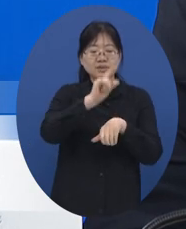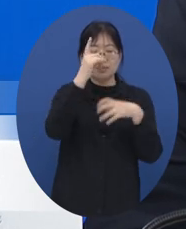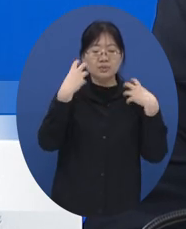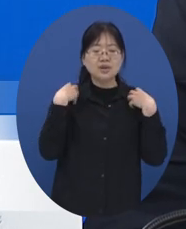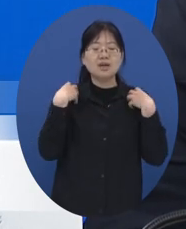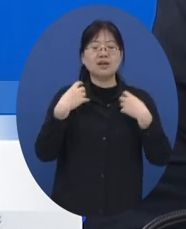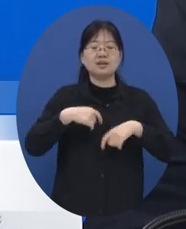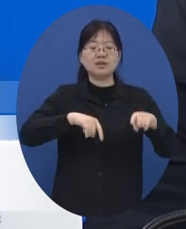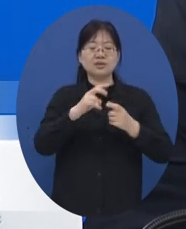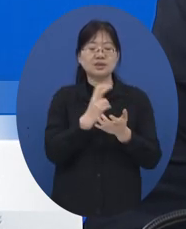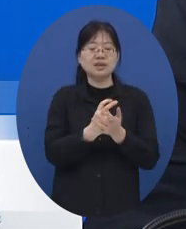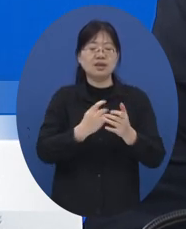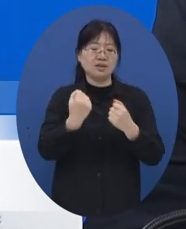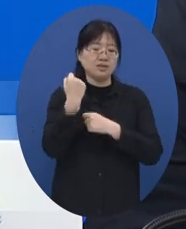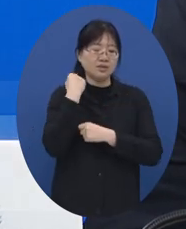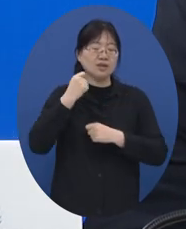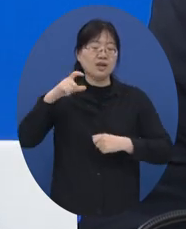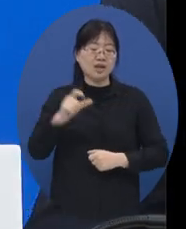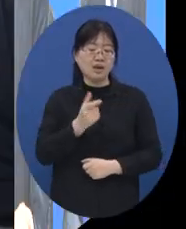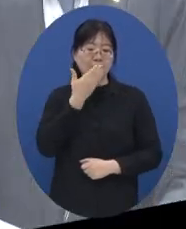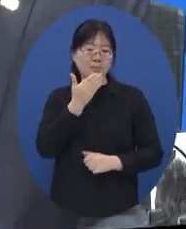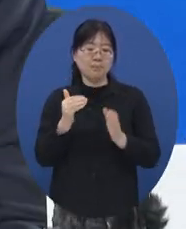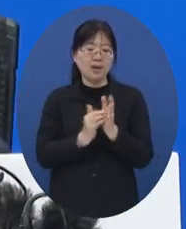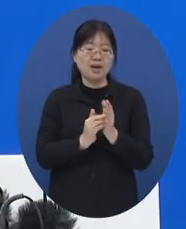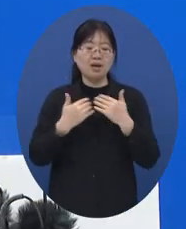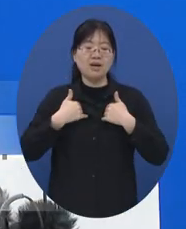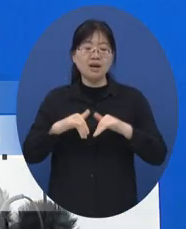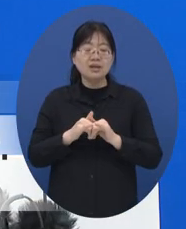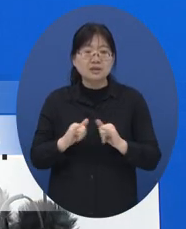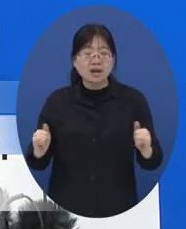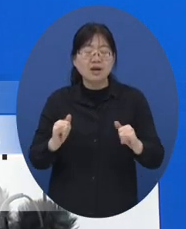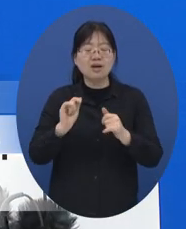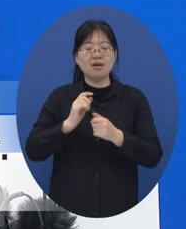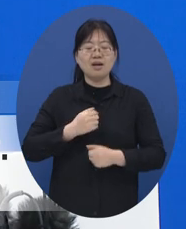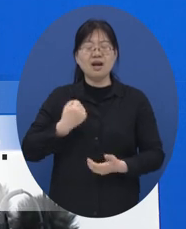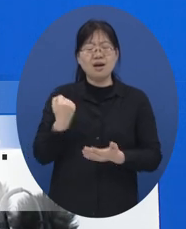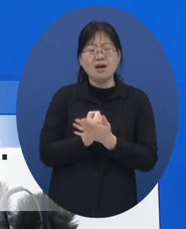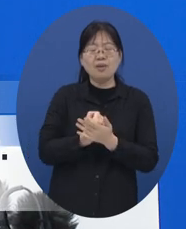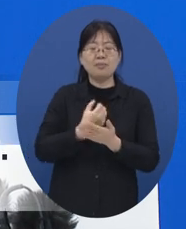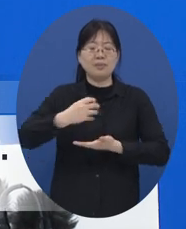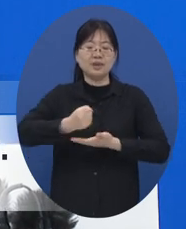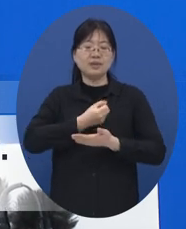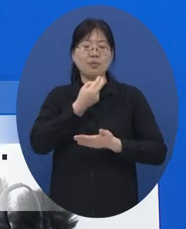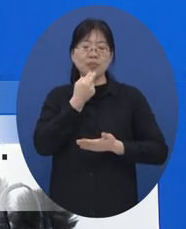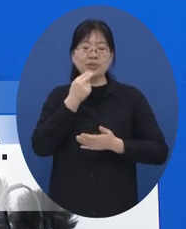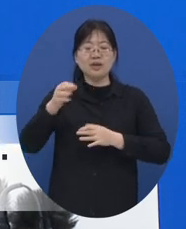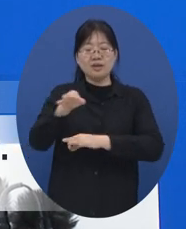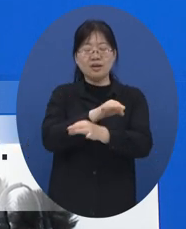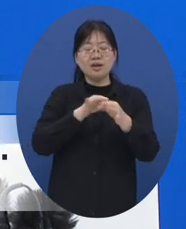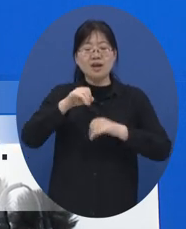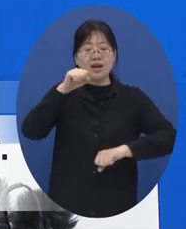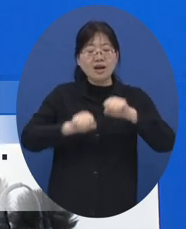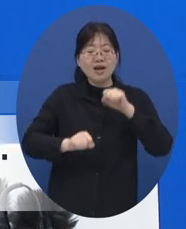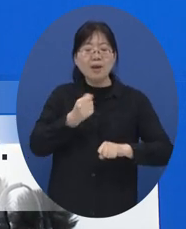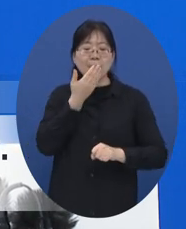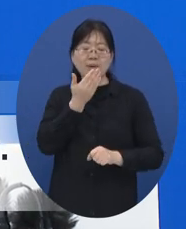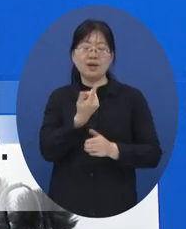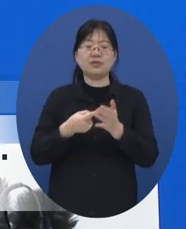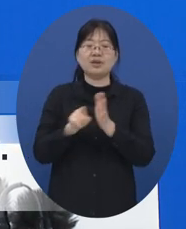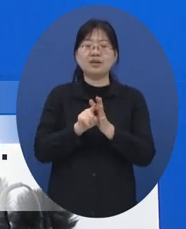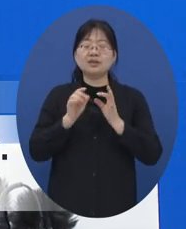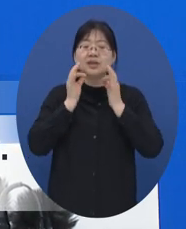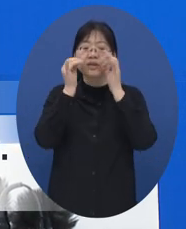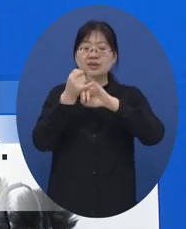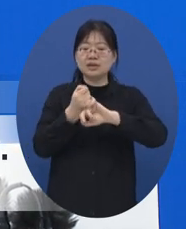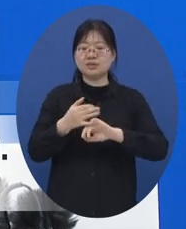정책 역량을 강화해 가겠습니다. 약자가 서름받지 않는 그런 경제